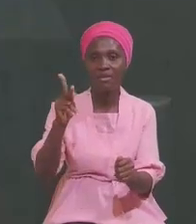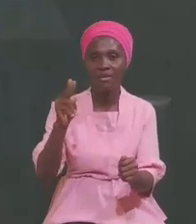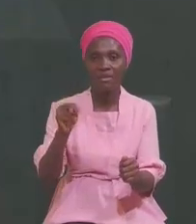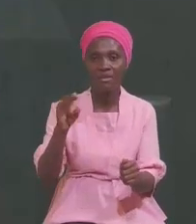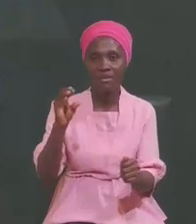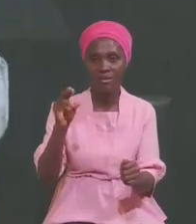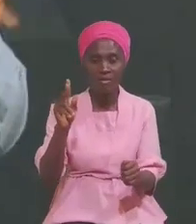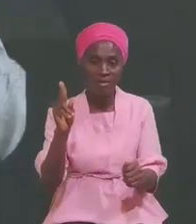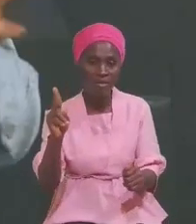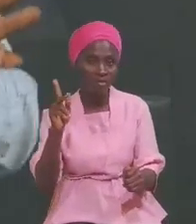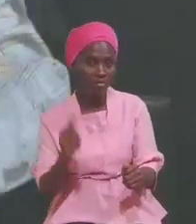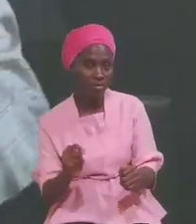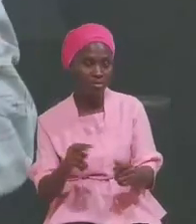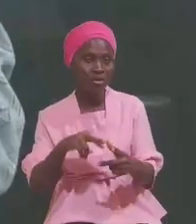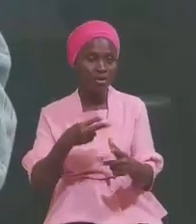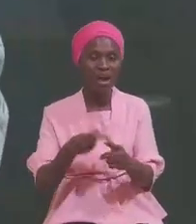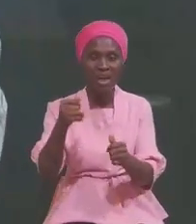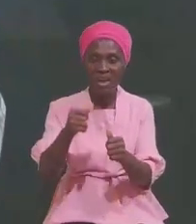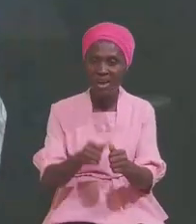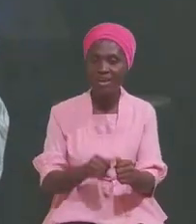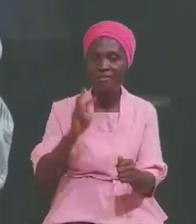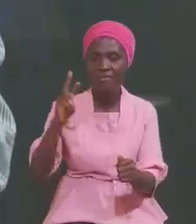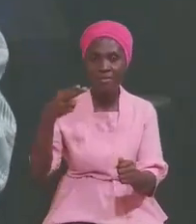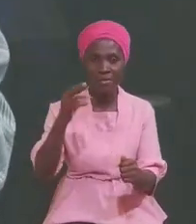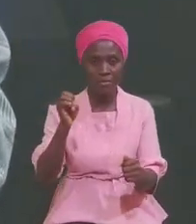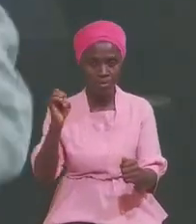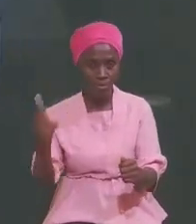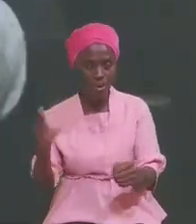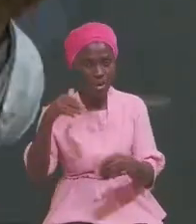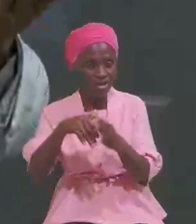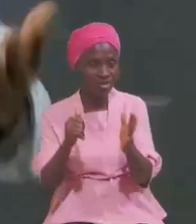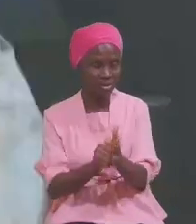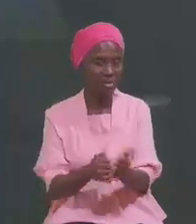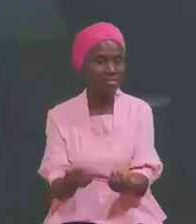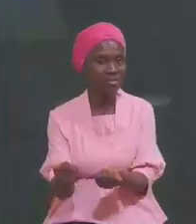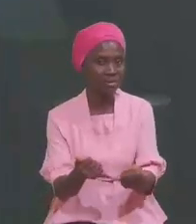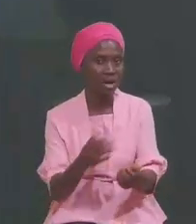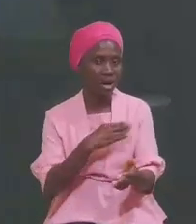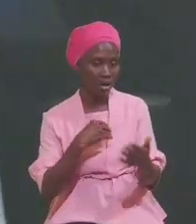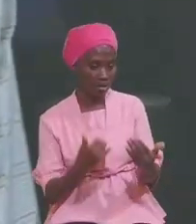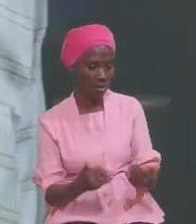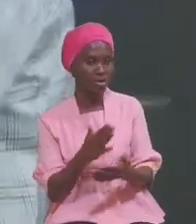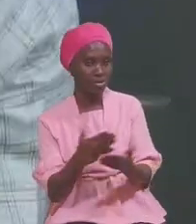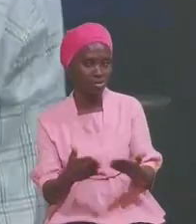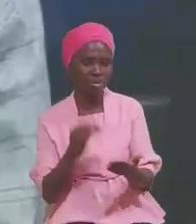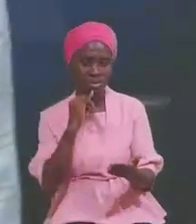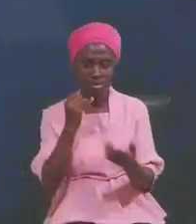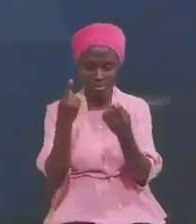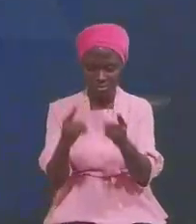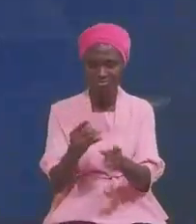chaque boulon, de chaque écrou, de chaque pièce de cette voiture. Maintenant, il y a une